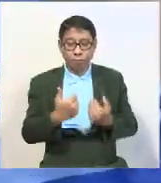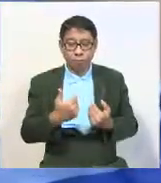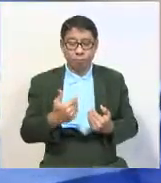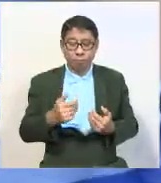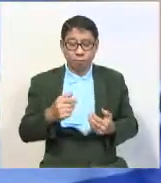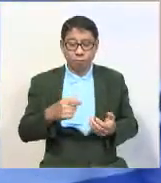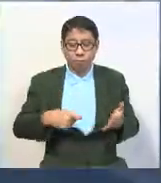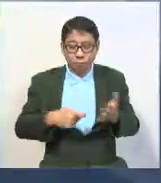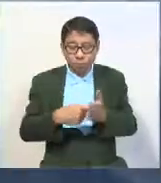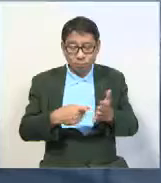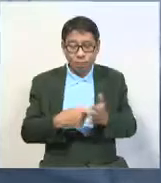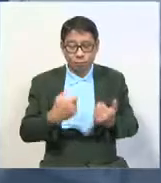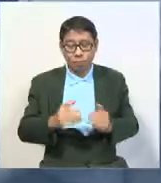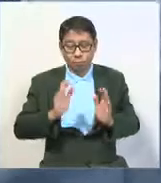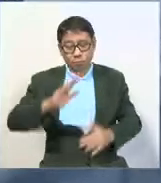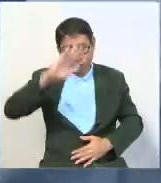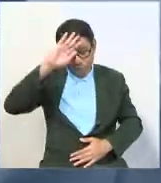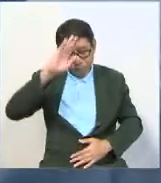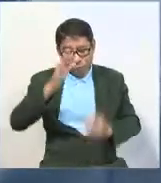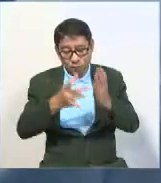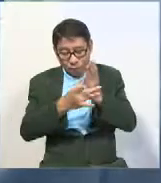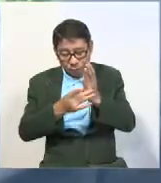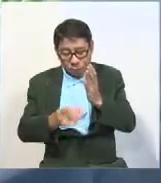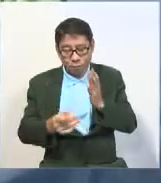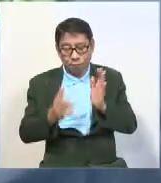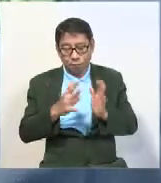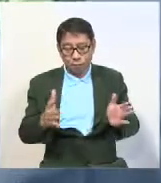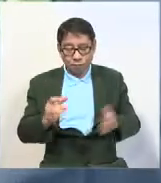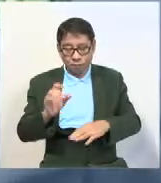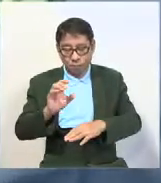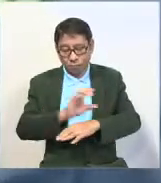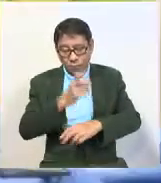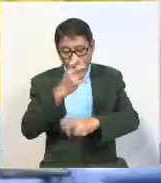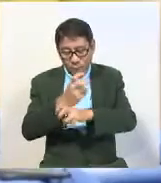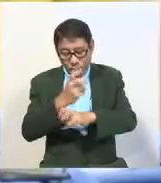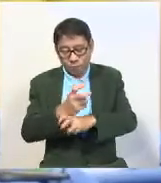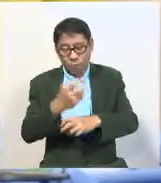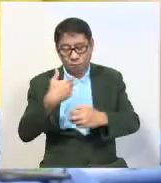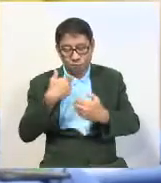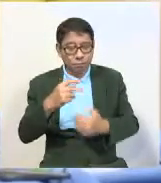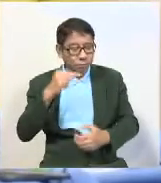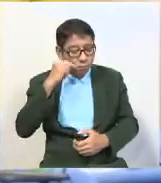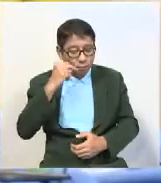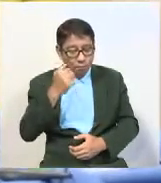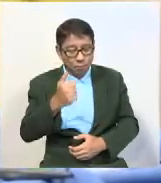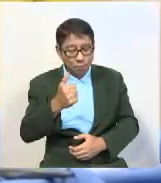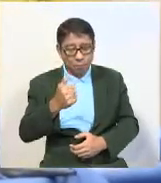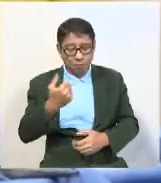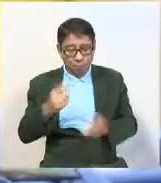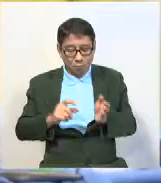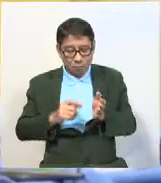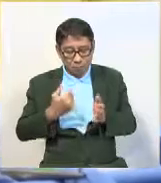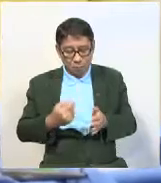เกิดจากผู้ป่วยมีไขมันสูงแคลเซียมในร่างกายสูงน้ำดีมีการติดเชื้อ